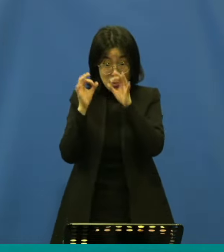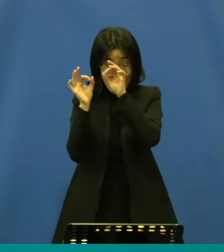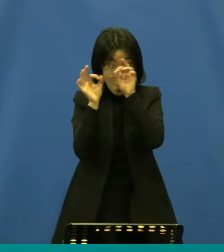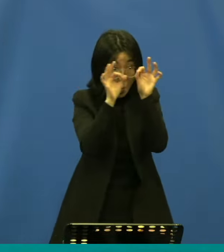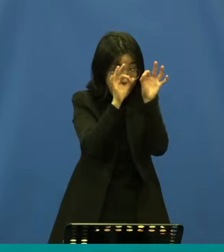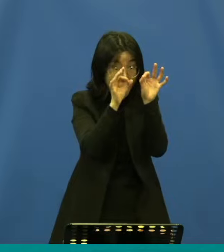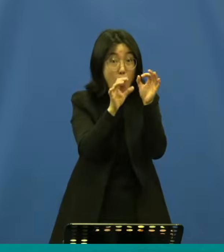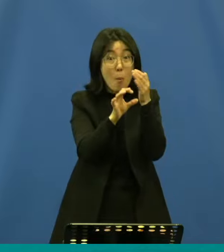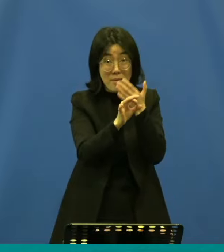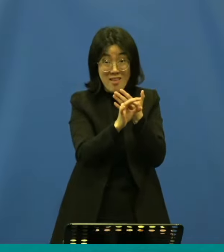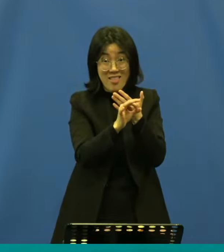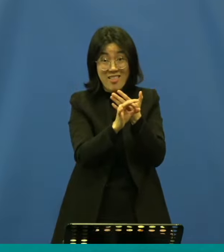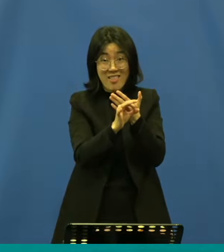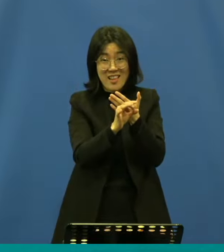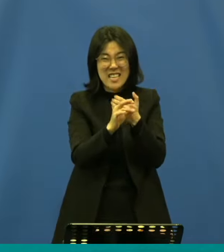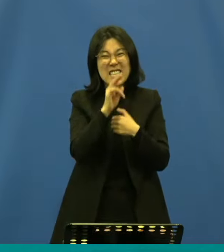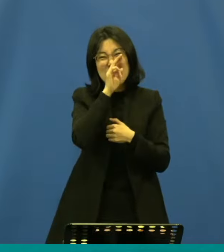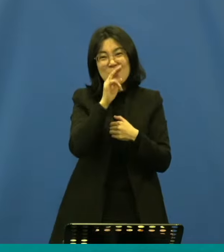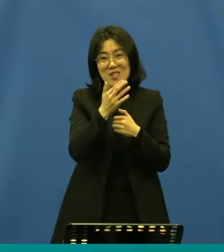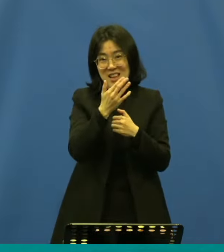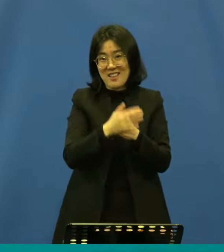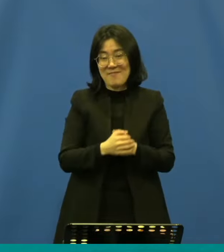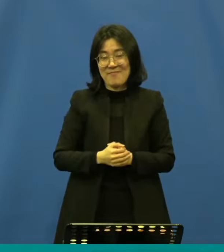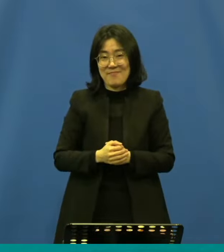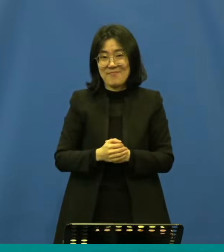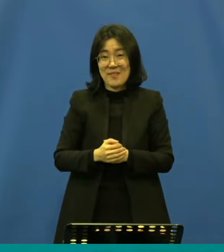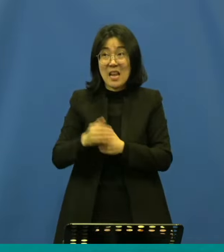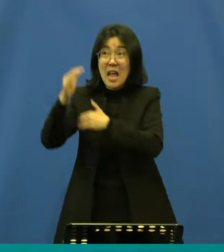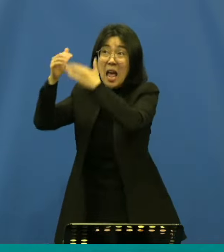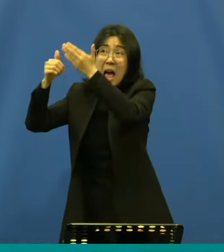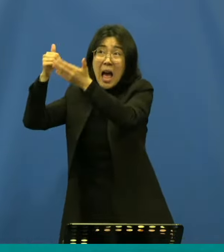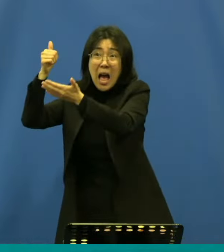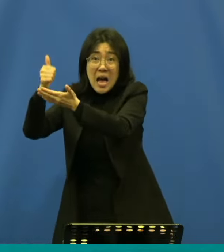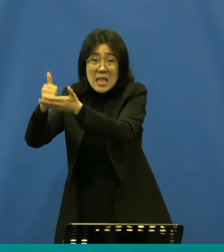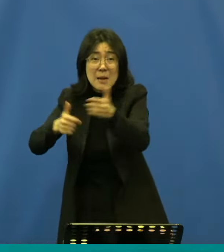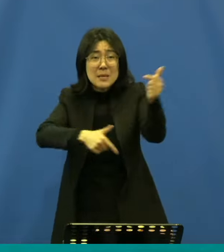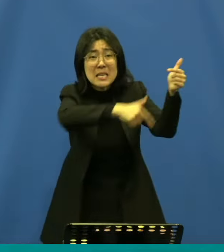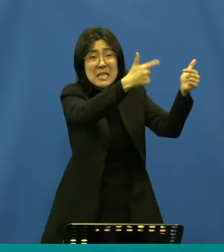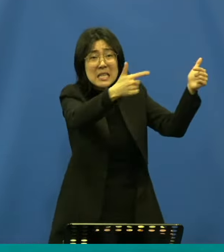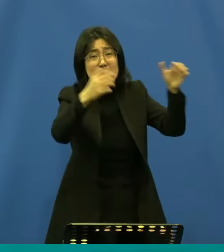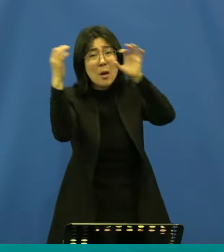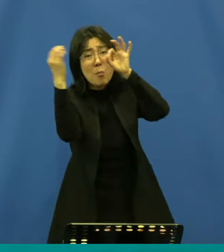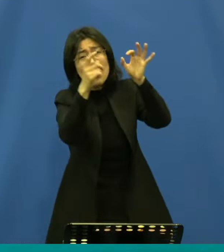열등감은 내부로 향해 있다면 질투는 외부로 향해 있는 것이죠.